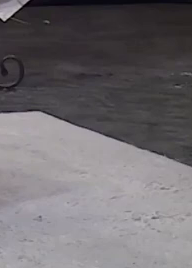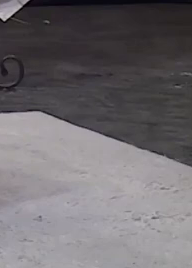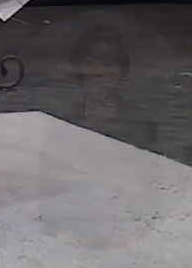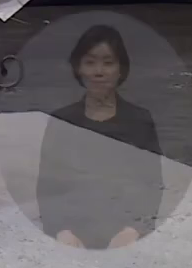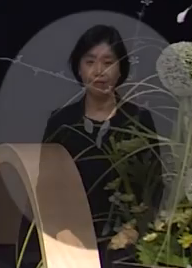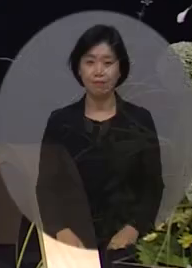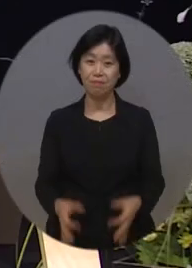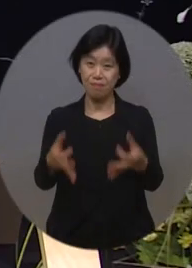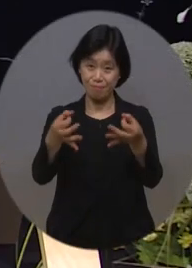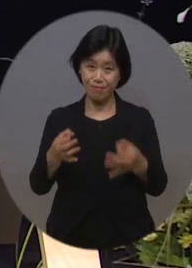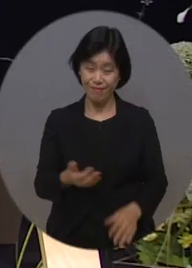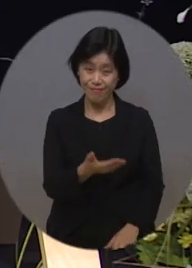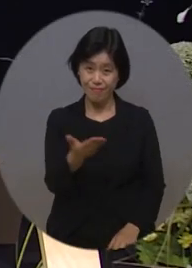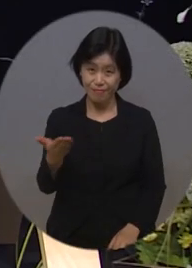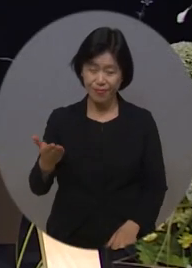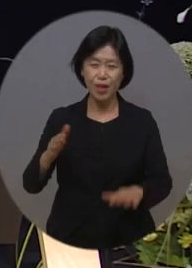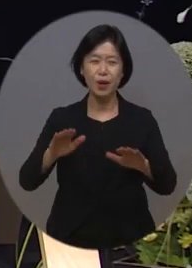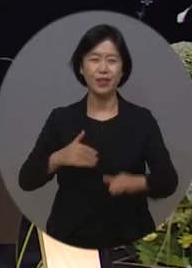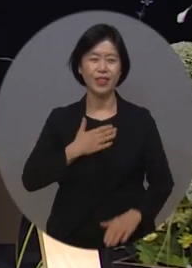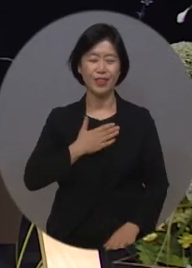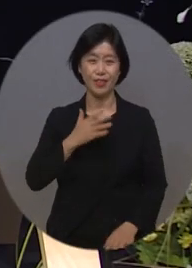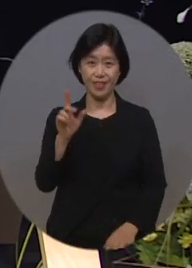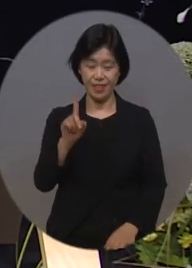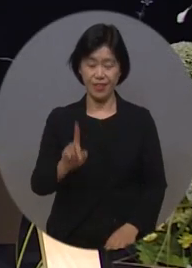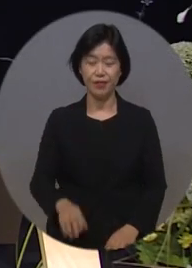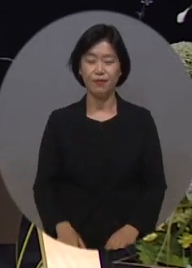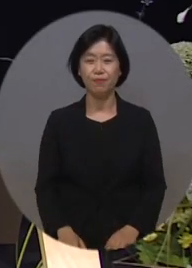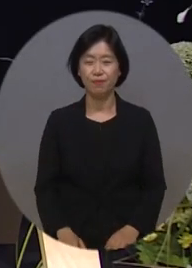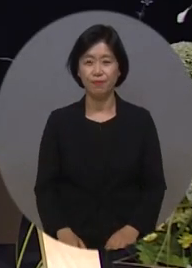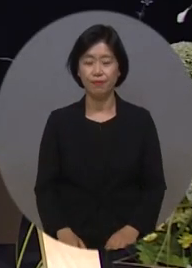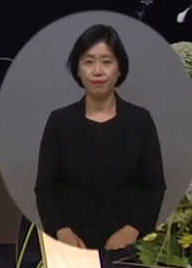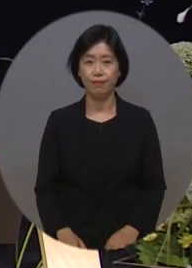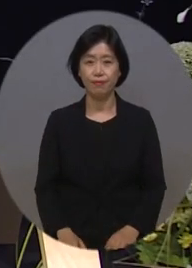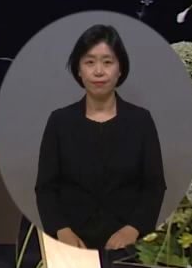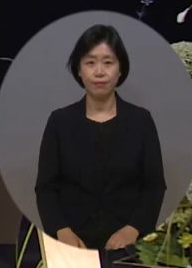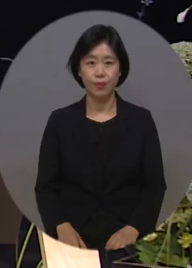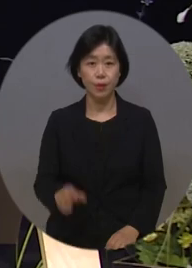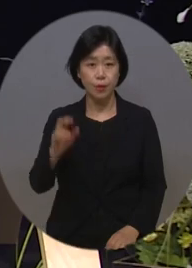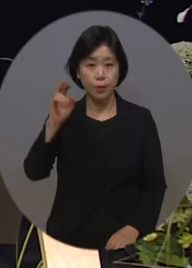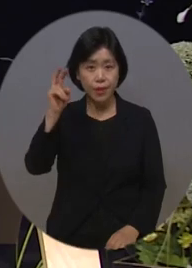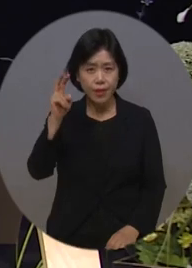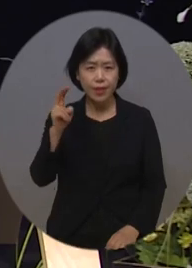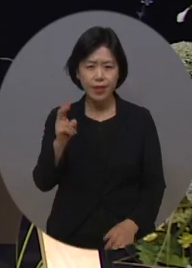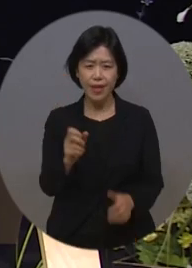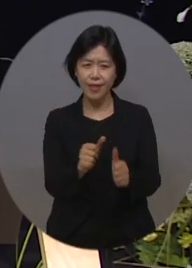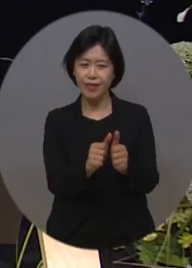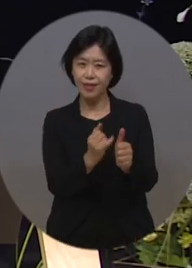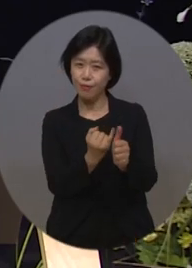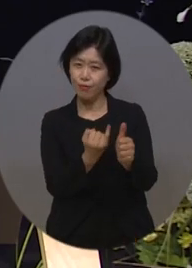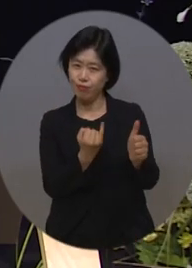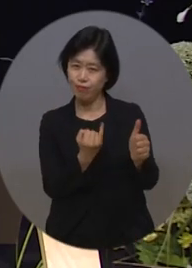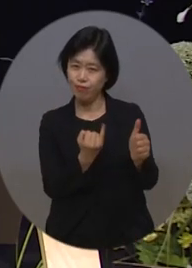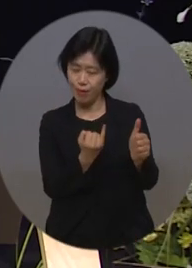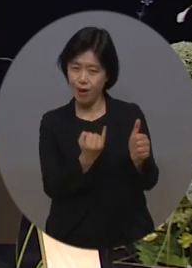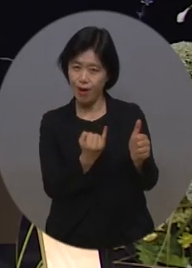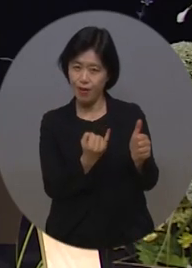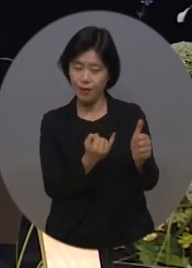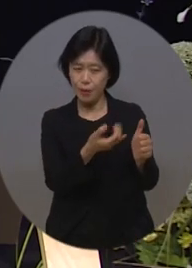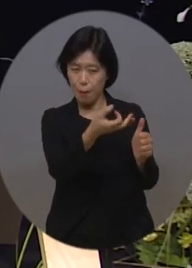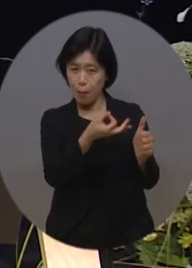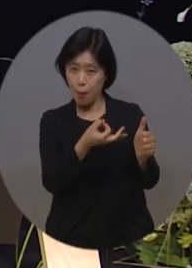시청자 여러분, 오늘 기분 어떻습니까? 혹시 이성의 눈길을 더 받았다든지 뭔지